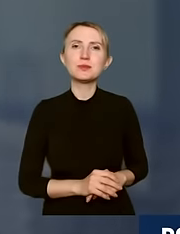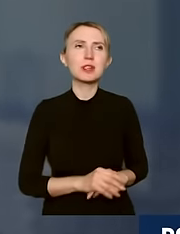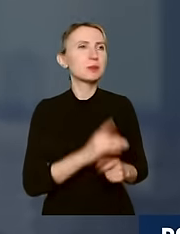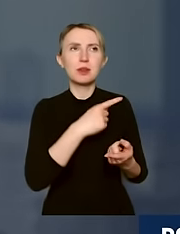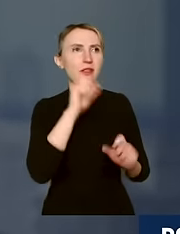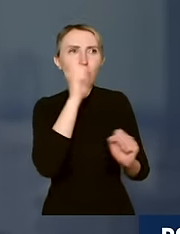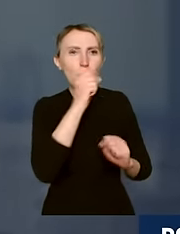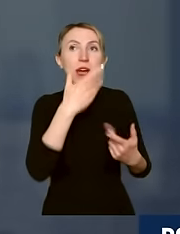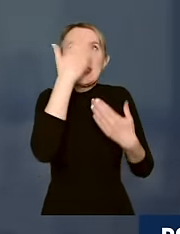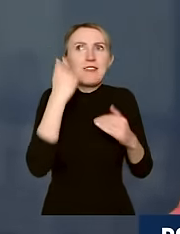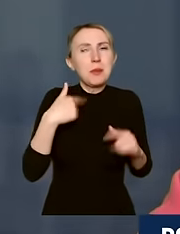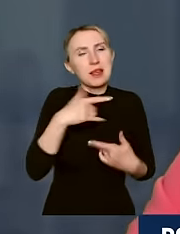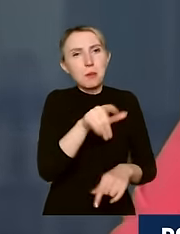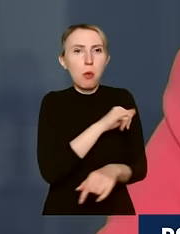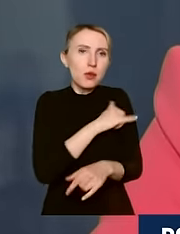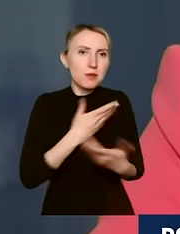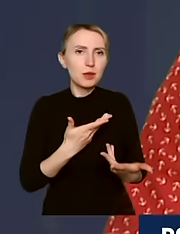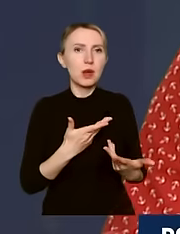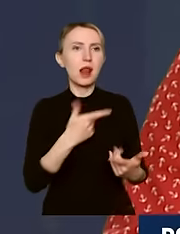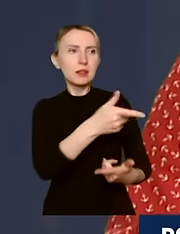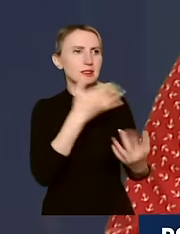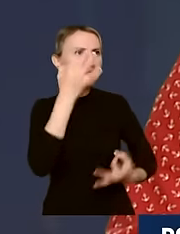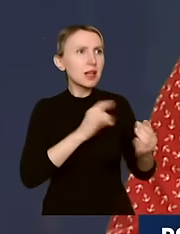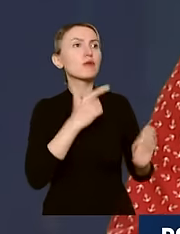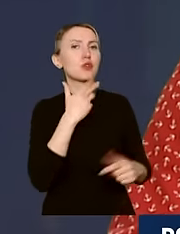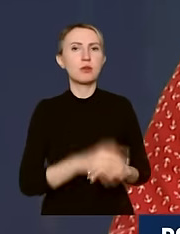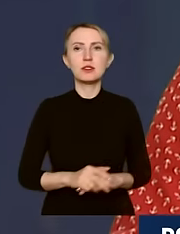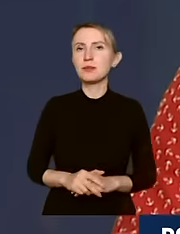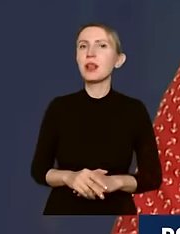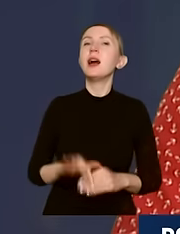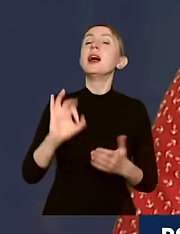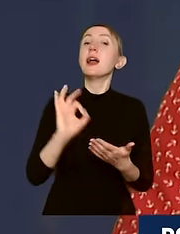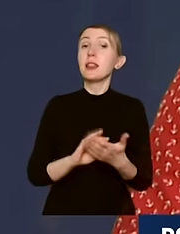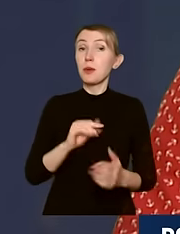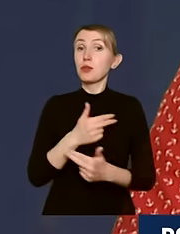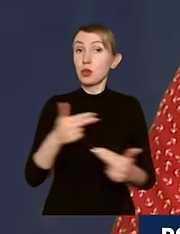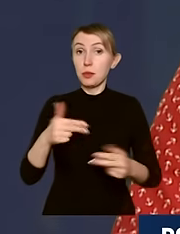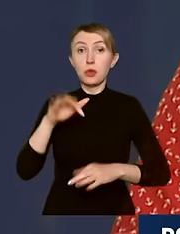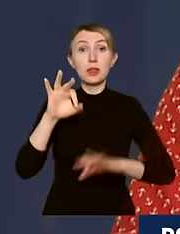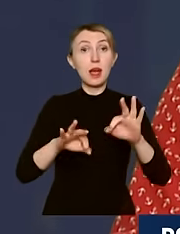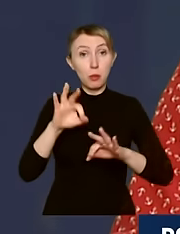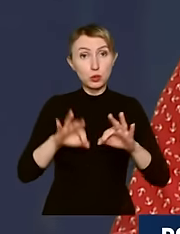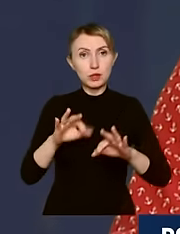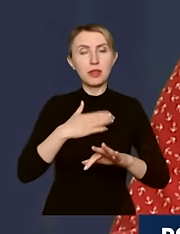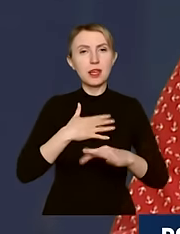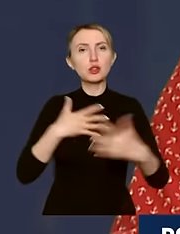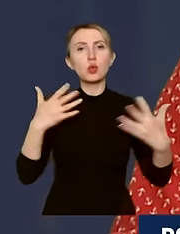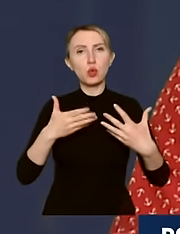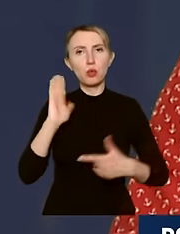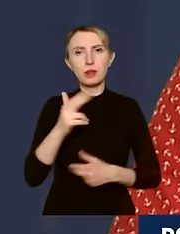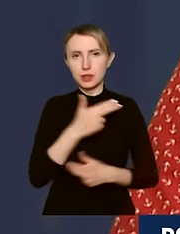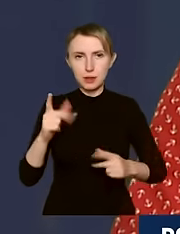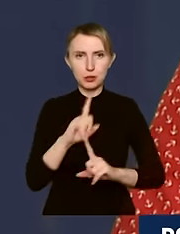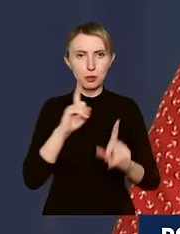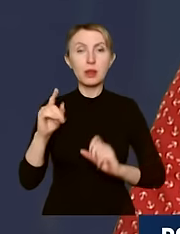nie wiem, czy państwo jesteście po imieniu, no po prostu zastanów się, co mówisz. Na pewno ten temat zostanie poruszony na posiedzeniu naszego klubu i